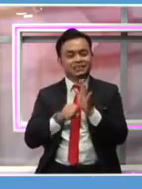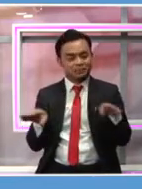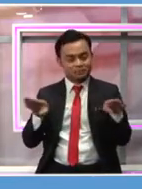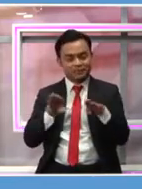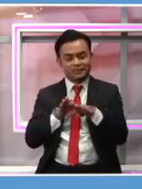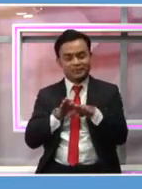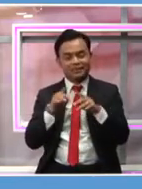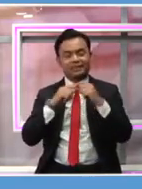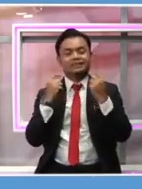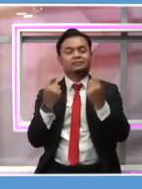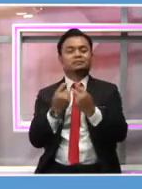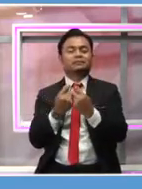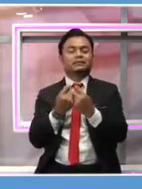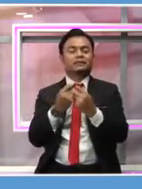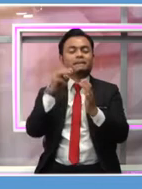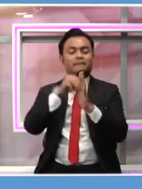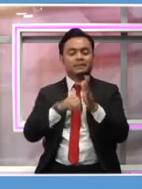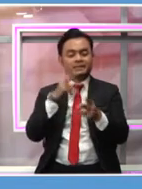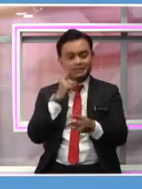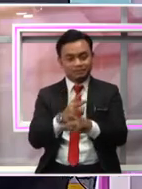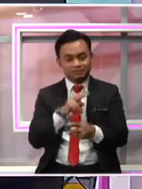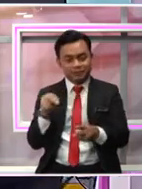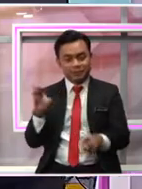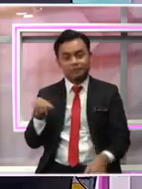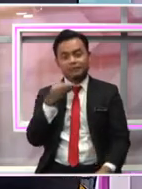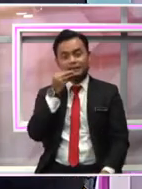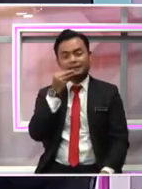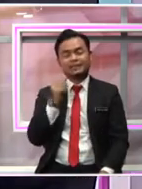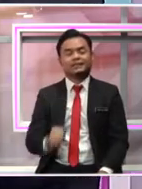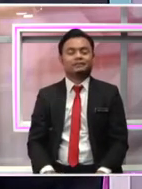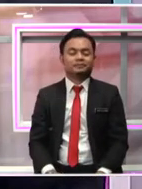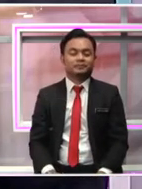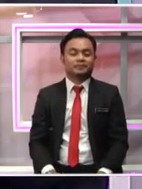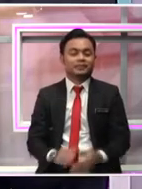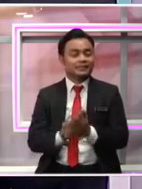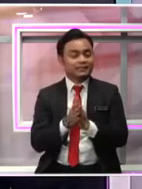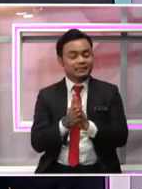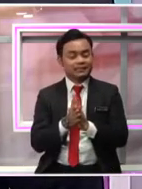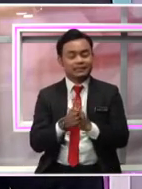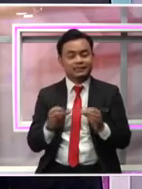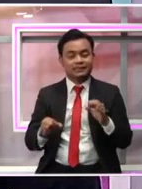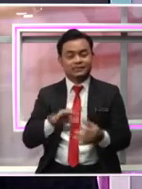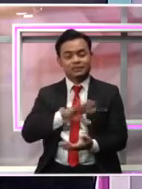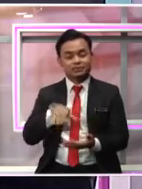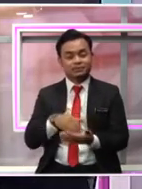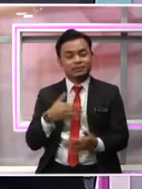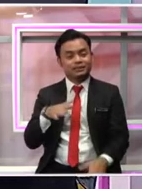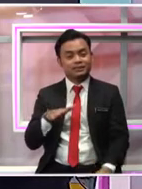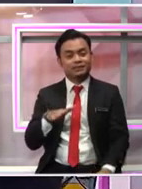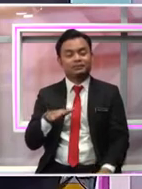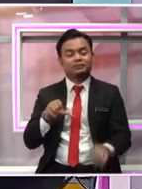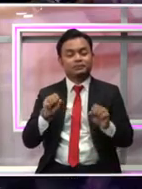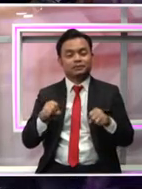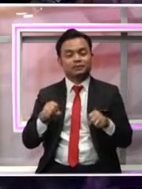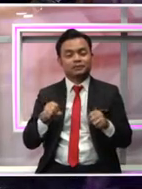tempat menyimpan makanan Jadi anak-anak udah watching a baik bisa mulai baca dengan